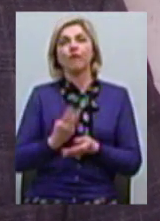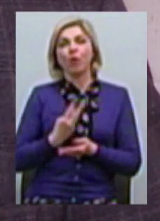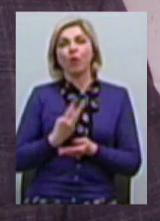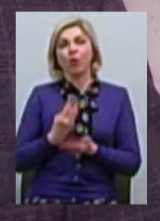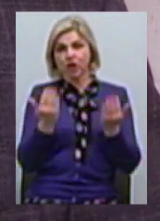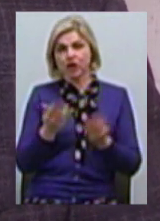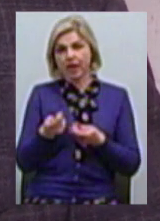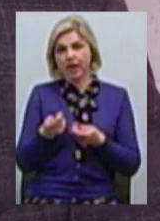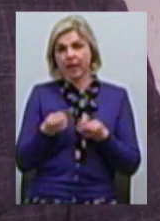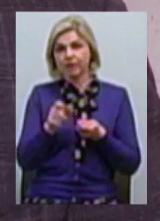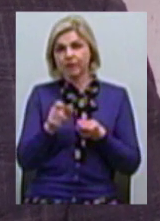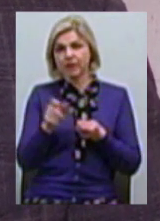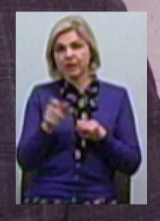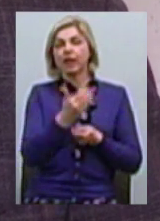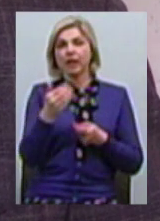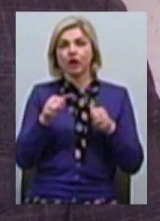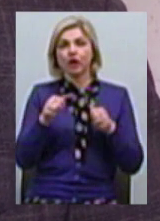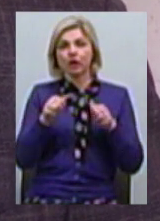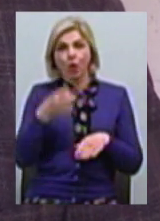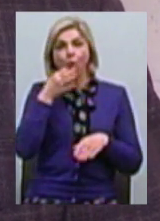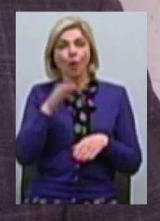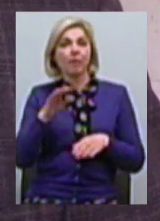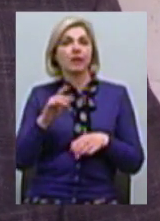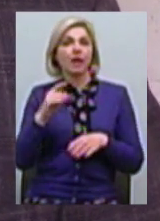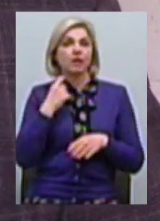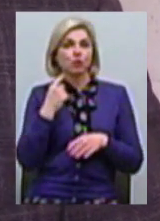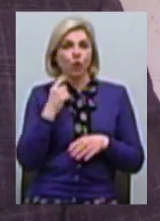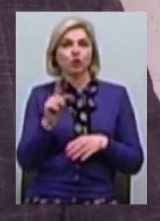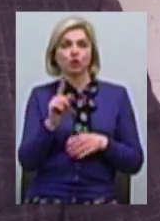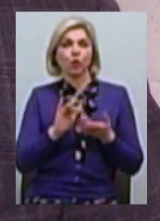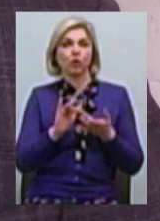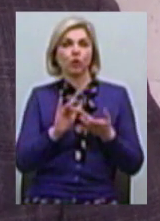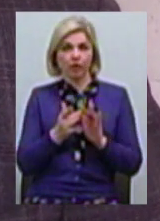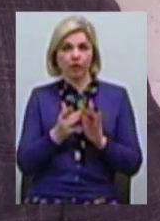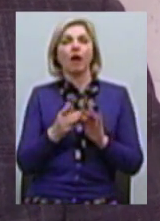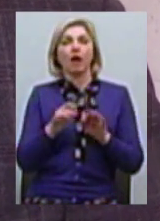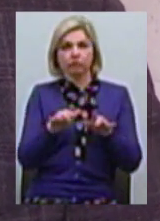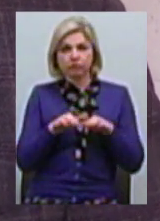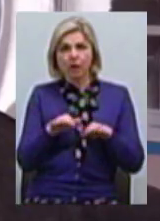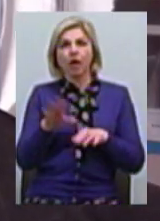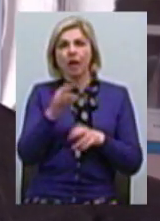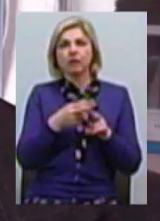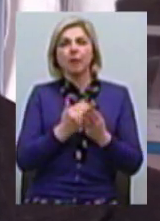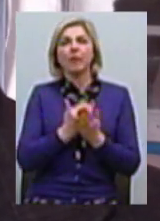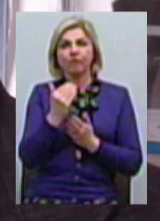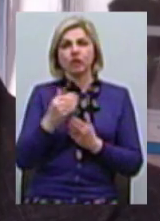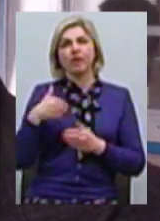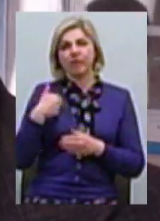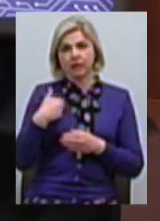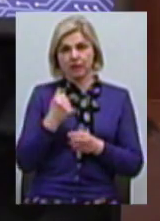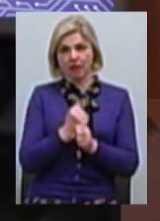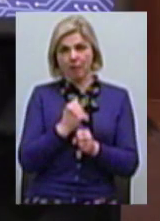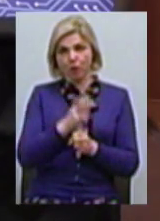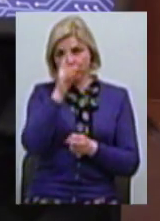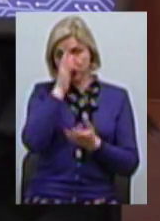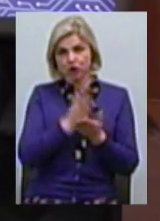та їхніх рішень. Досвід Естонії свідчить, що цифрові послуги підвищують ефективність роботи чиновників та економлять час.